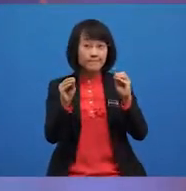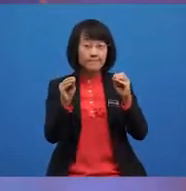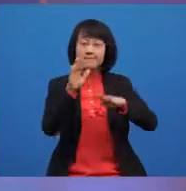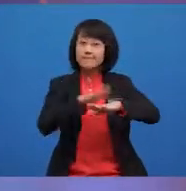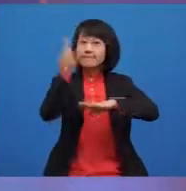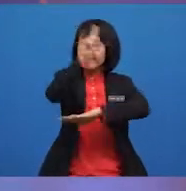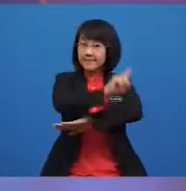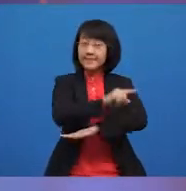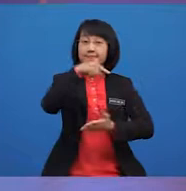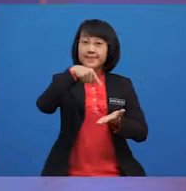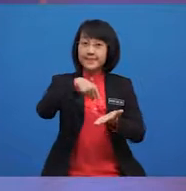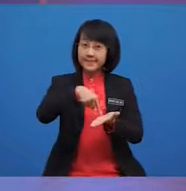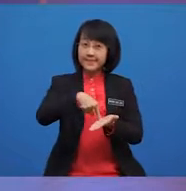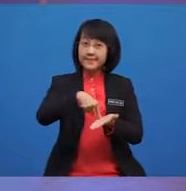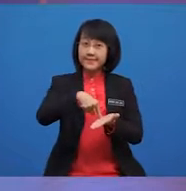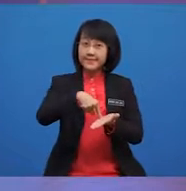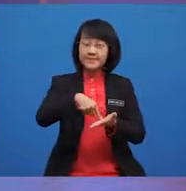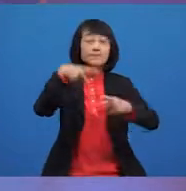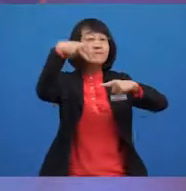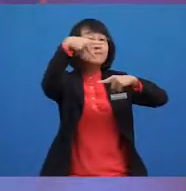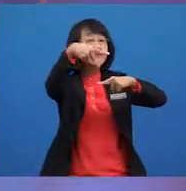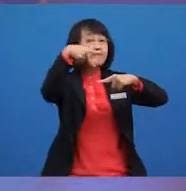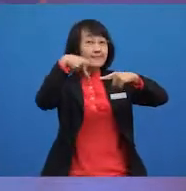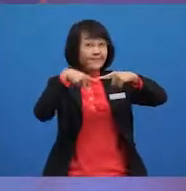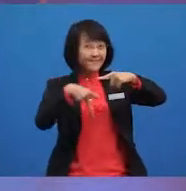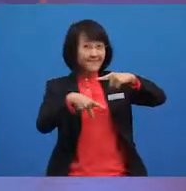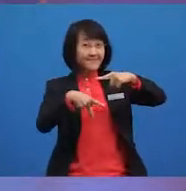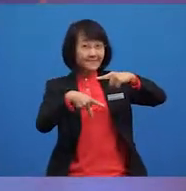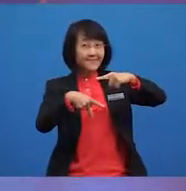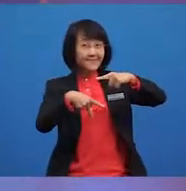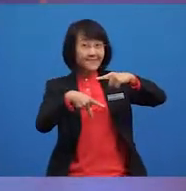kali ini ialah pecahan.